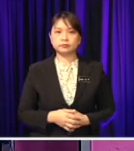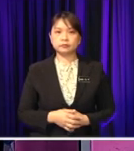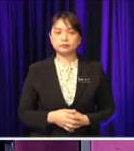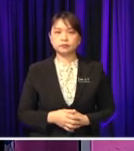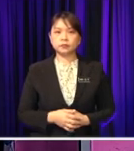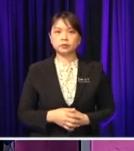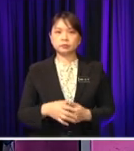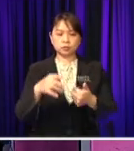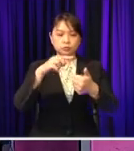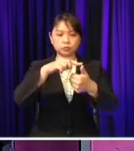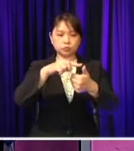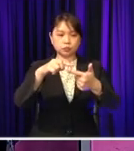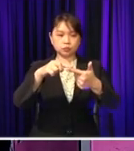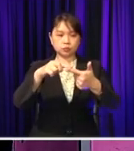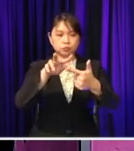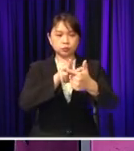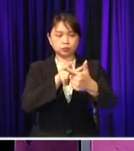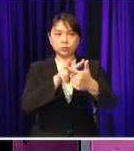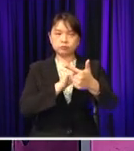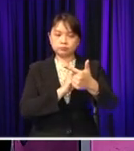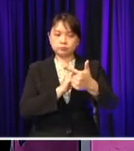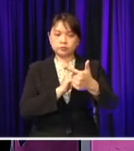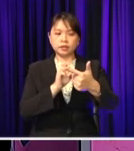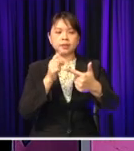enam jadinya 26